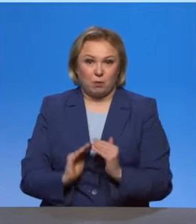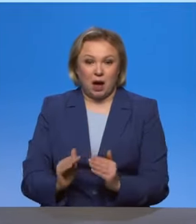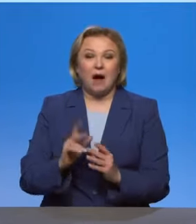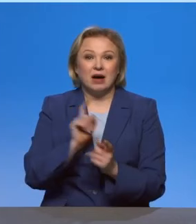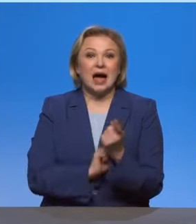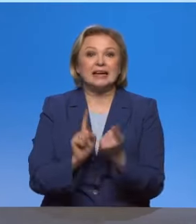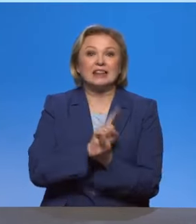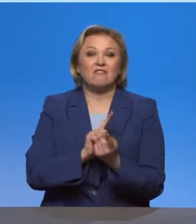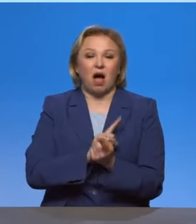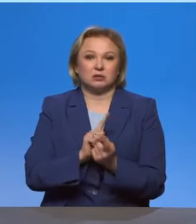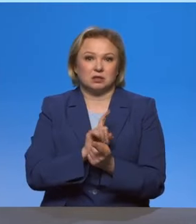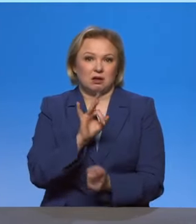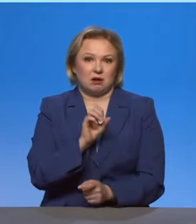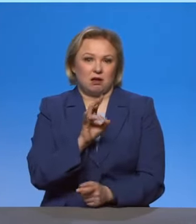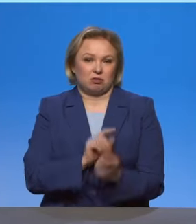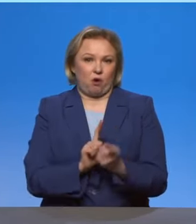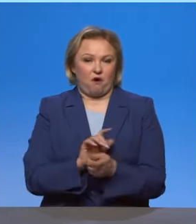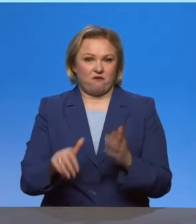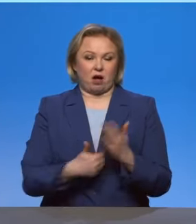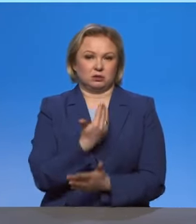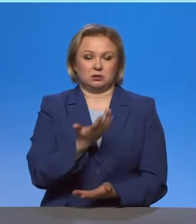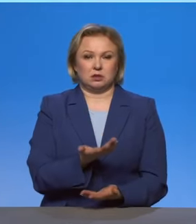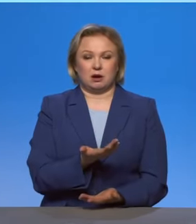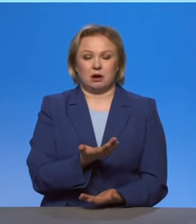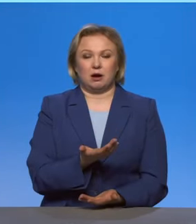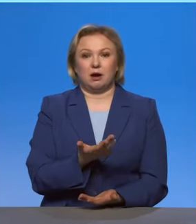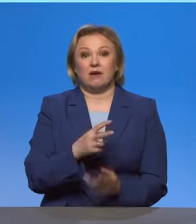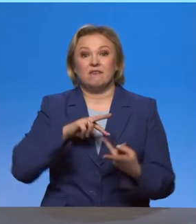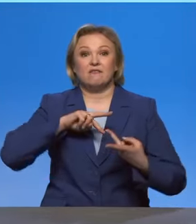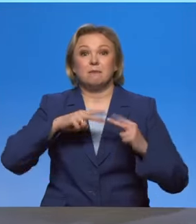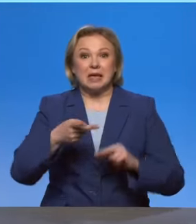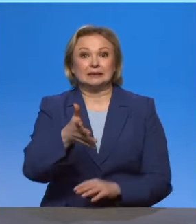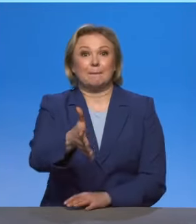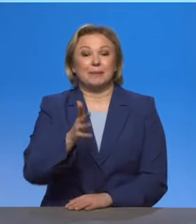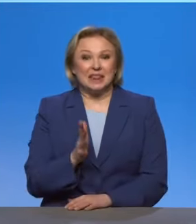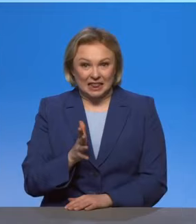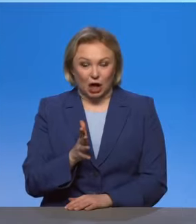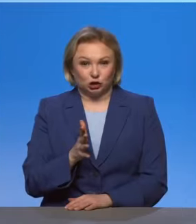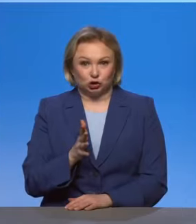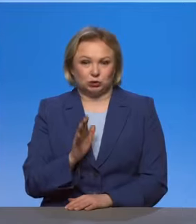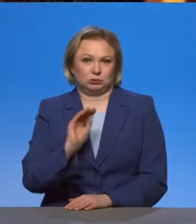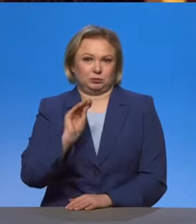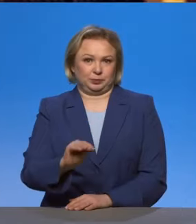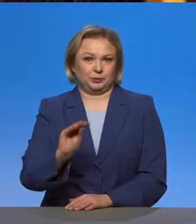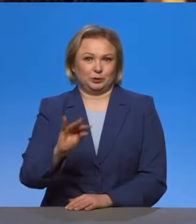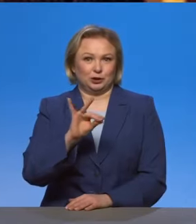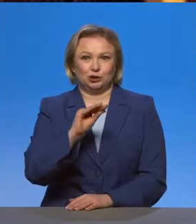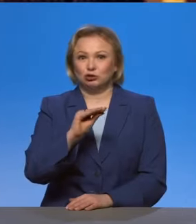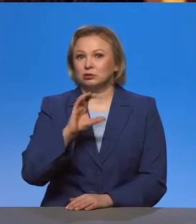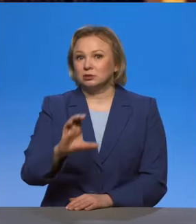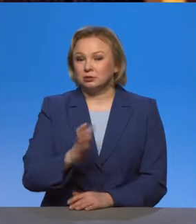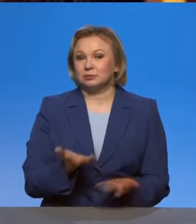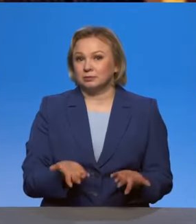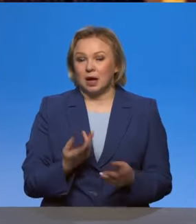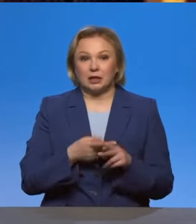масштабах страны. Да, реновация в масштабах страны может быть вместо пятиэтажек ИЖС. Угу. Понимаете? Это абсолютно реально. Мы вот опять же